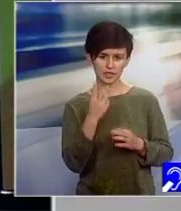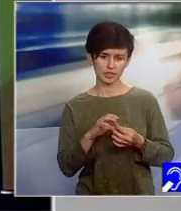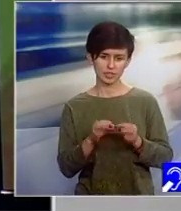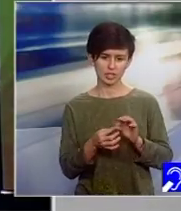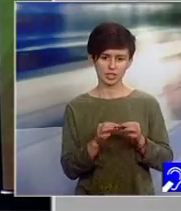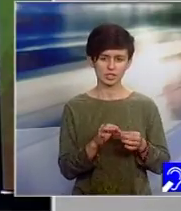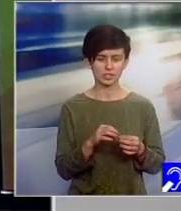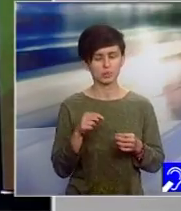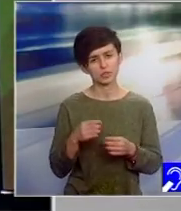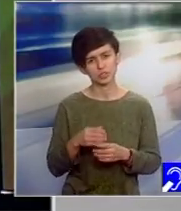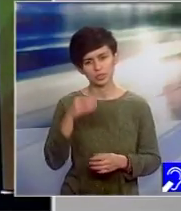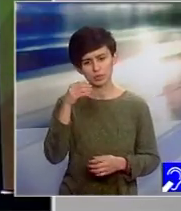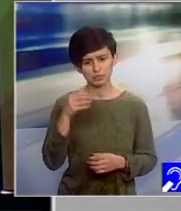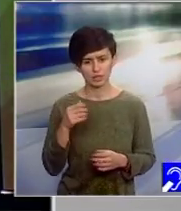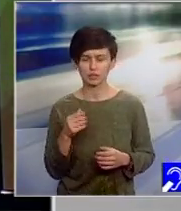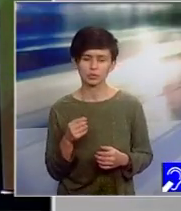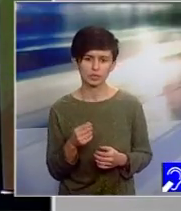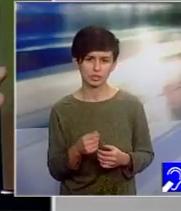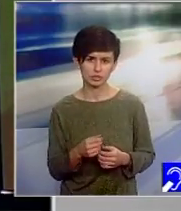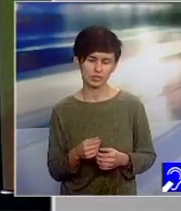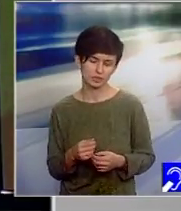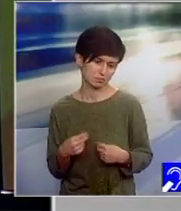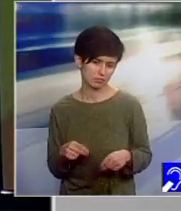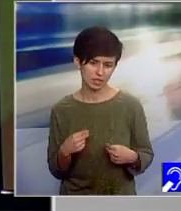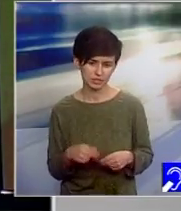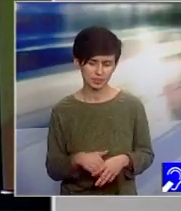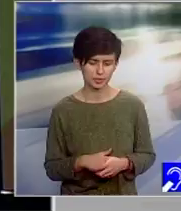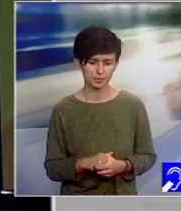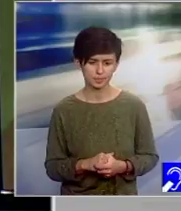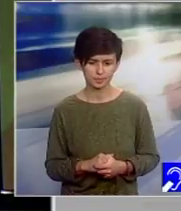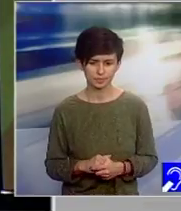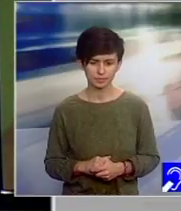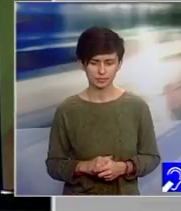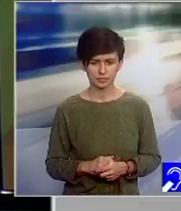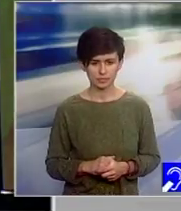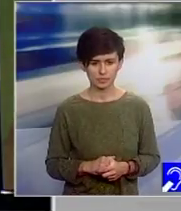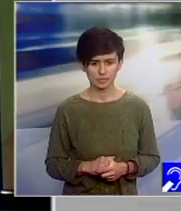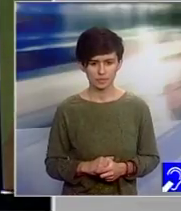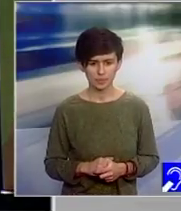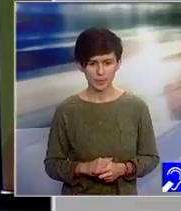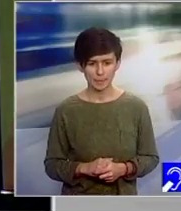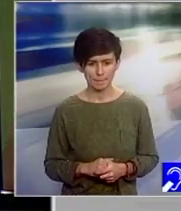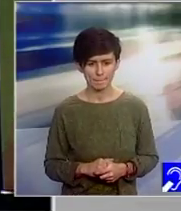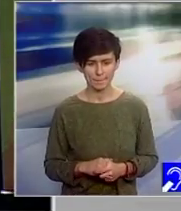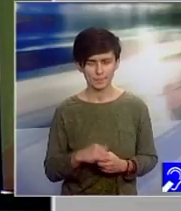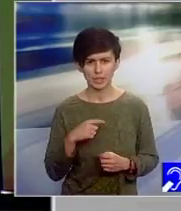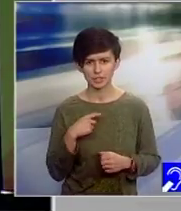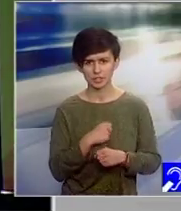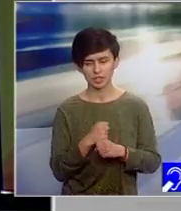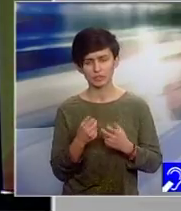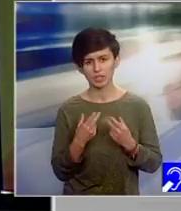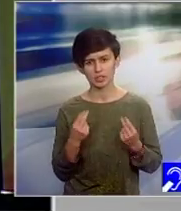pantofarilor, cizmalor, secolul XV, etc. Deci îți dau acum numai un exemplu care mi-a venit așa spontan. Deci, și sunt foarte multe